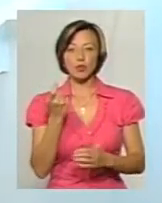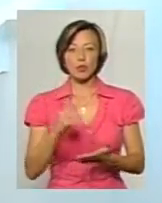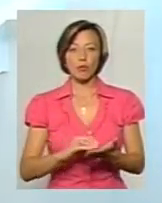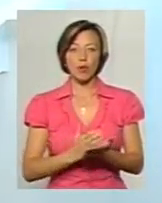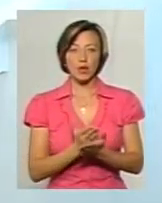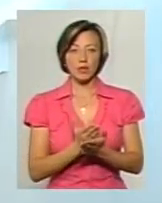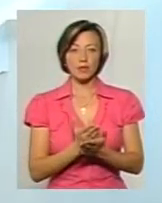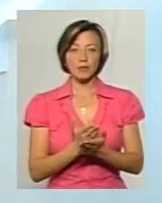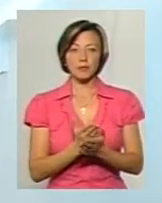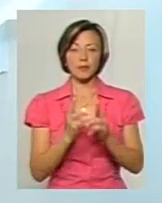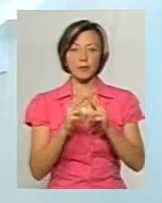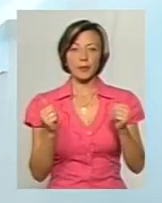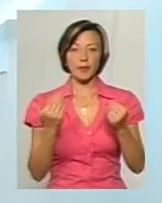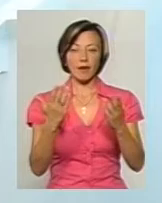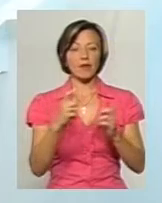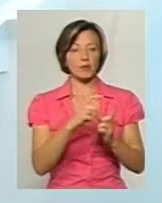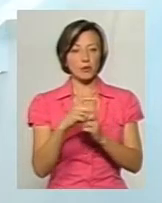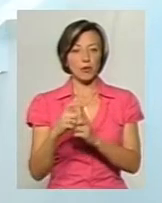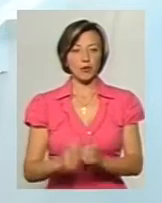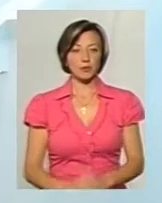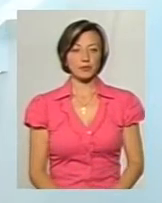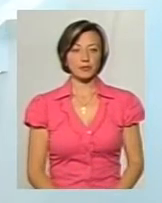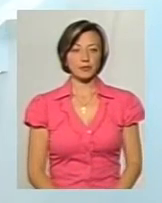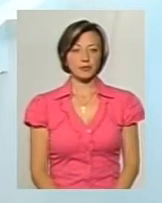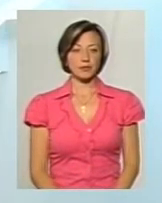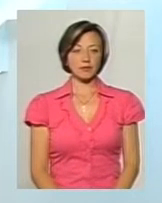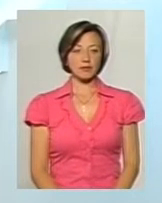політики? Дніпро, вам слово.